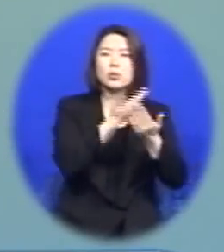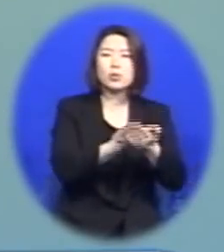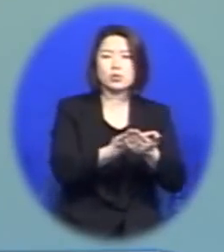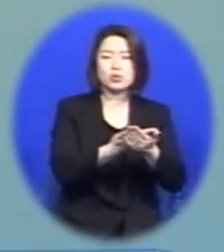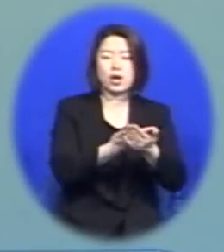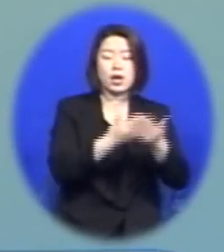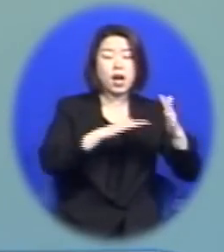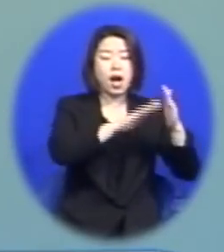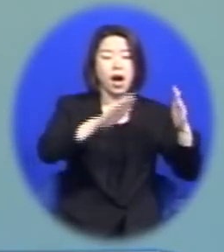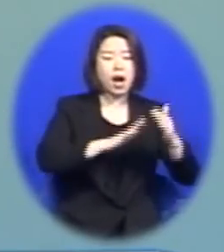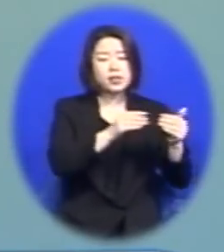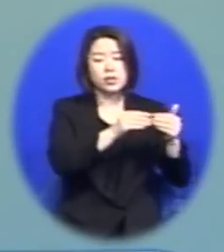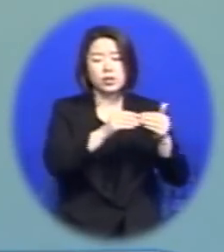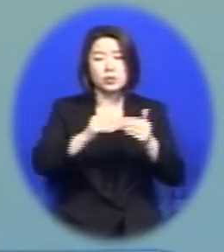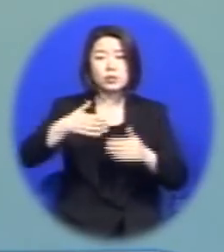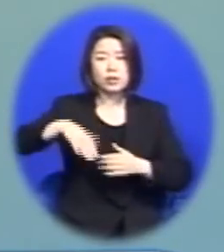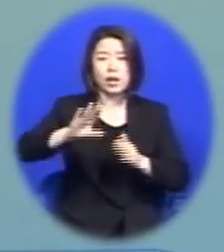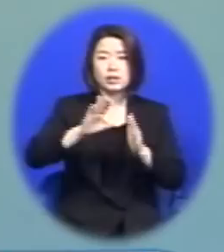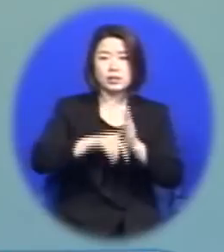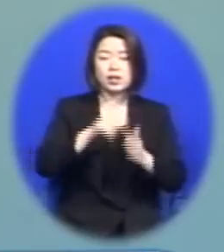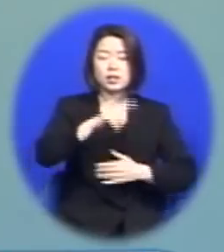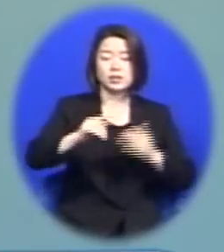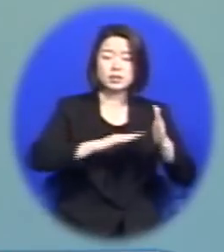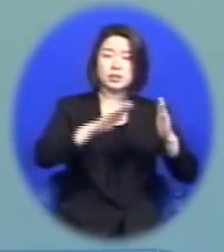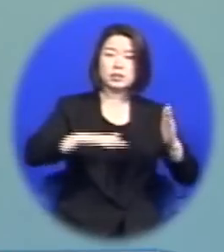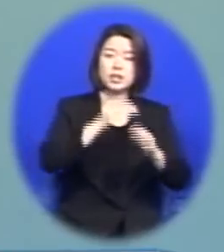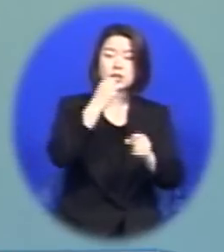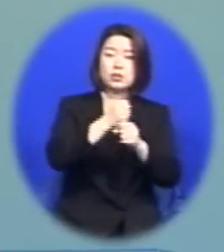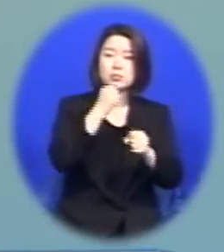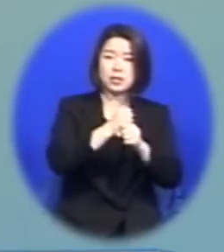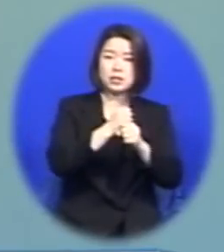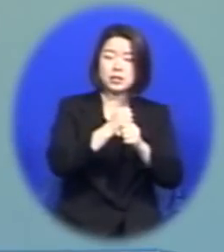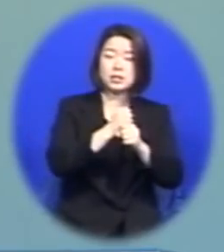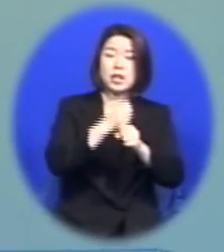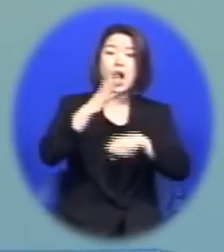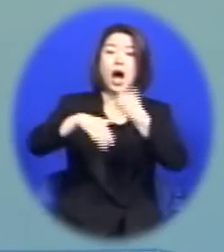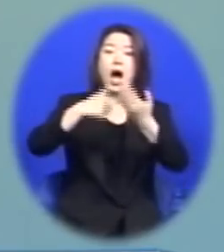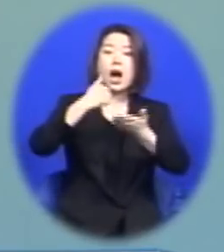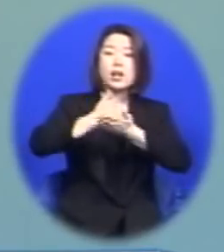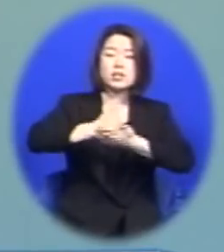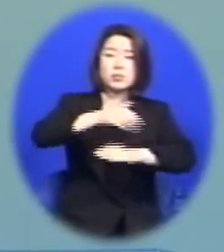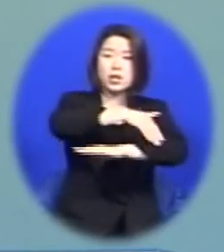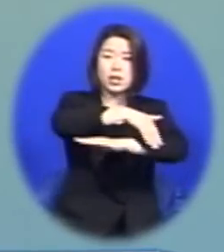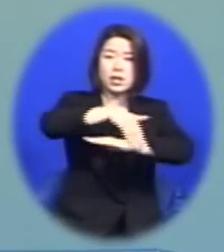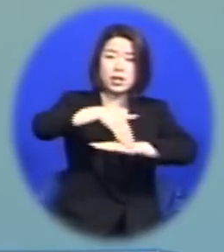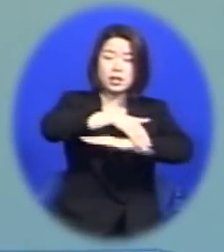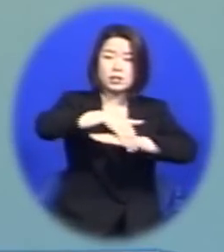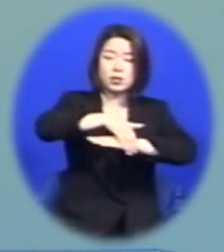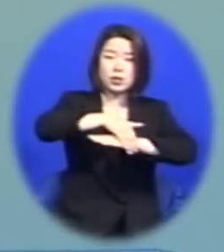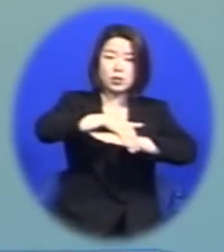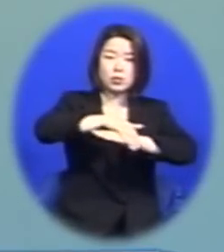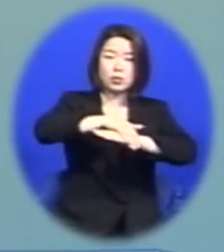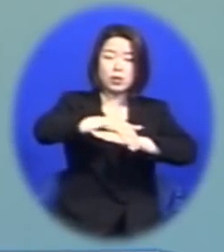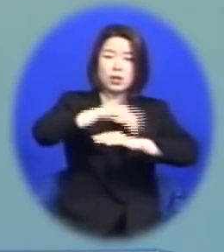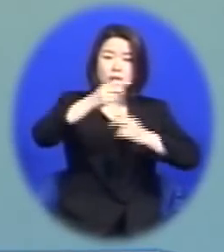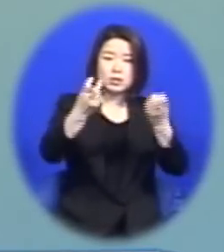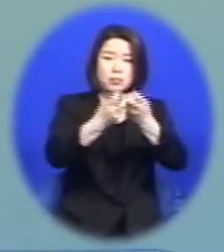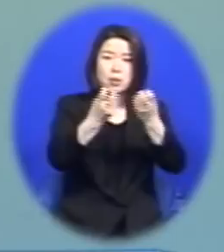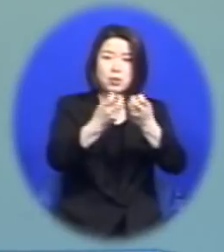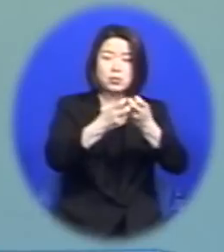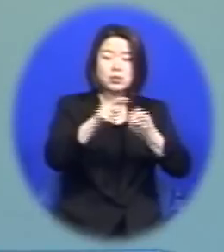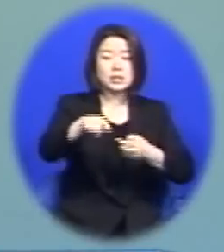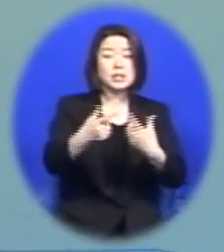꾸려나가는 데 그 가정을 만드신 그 분의 설계도 매뉴얼을 이렇게 소홀히 하시면